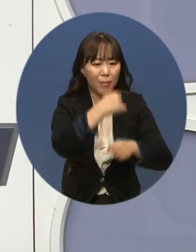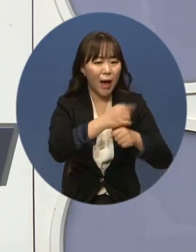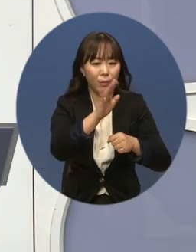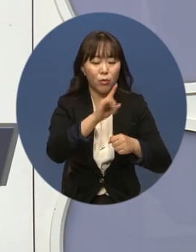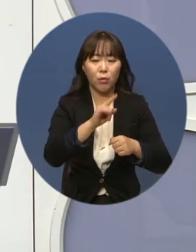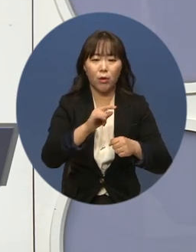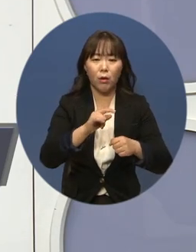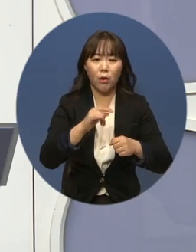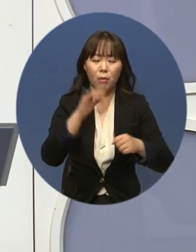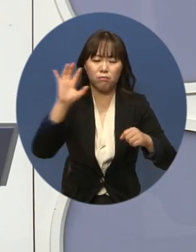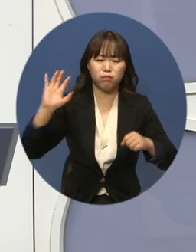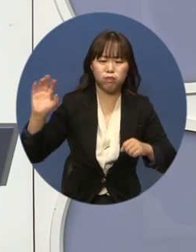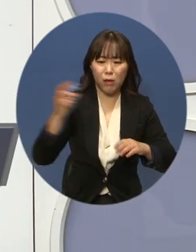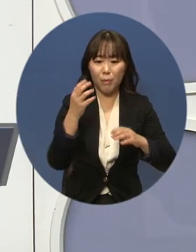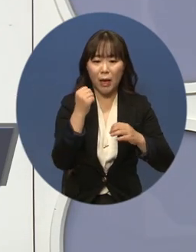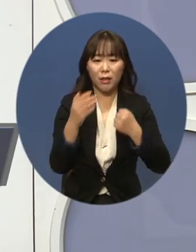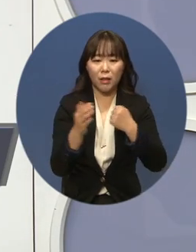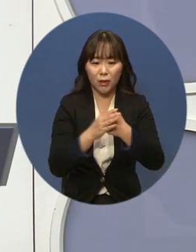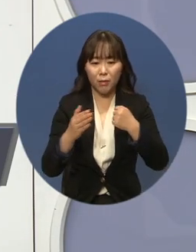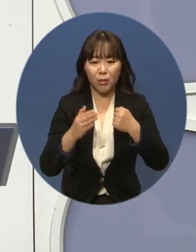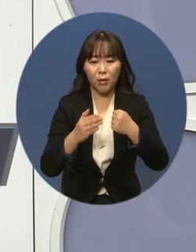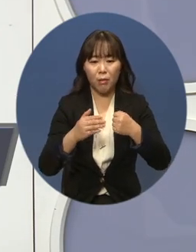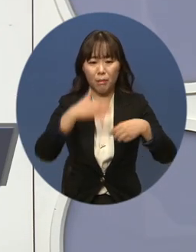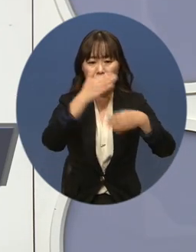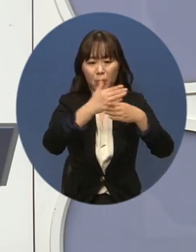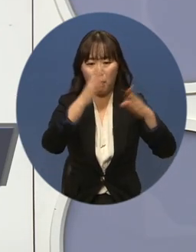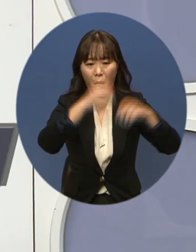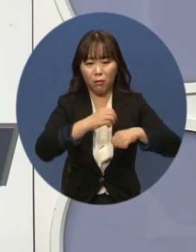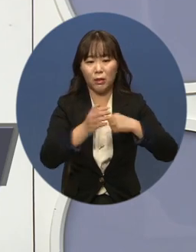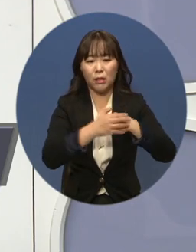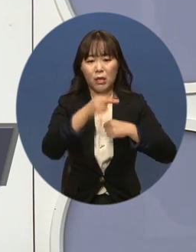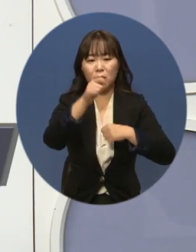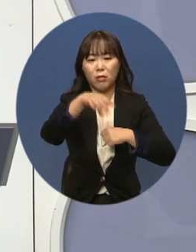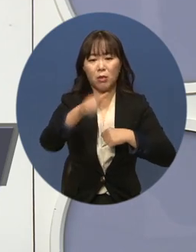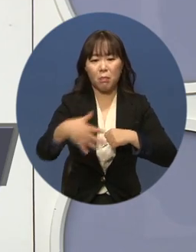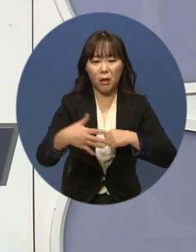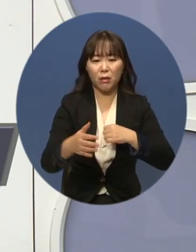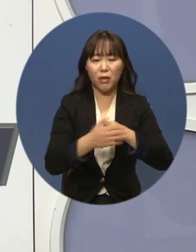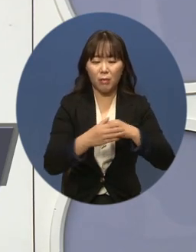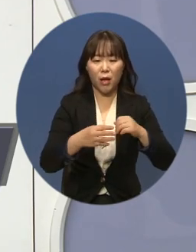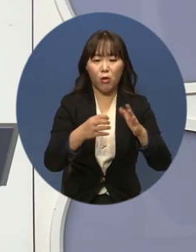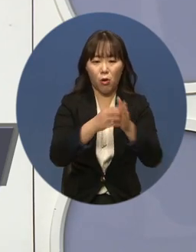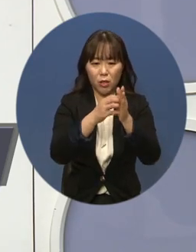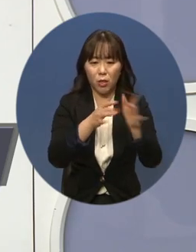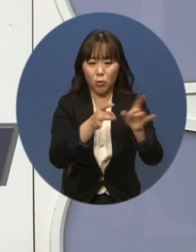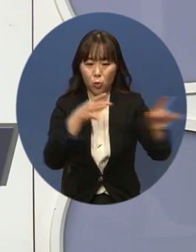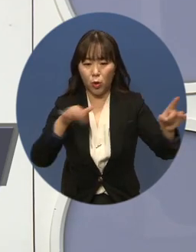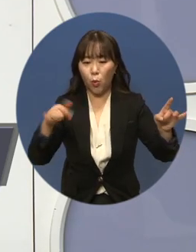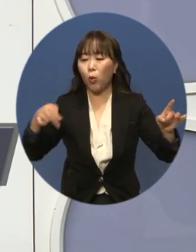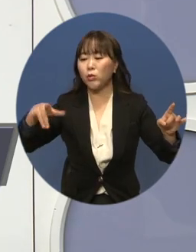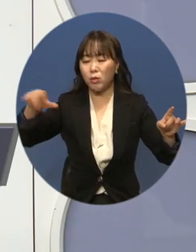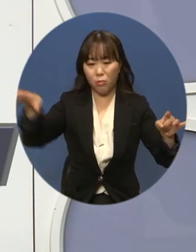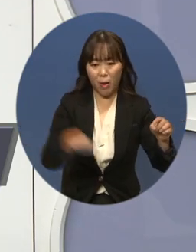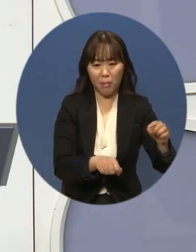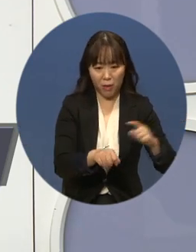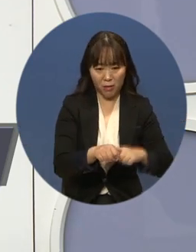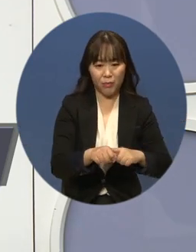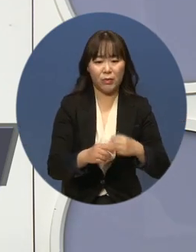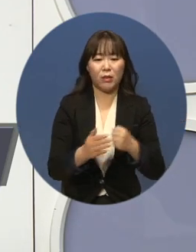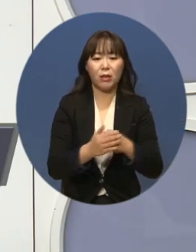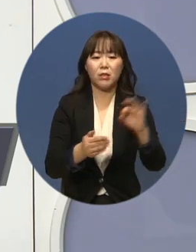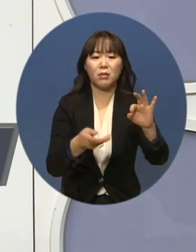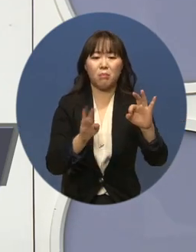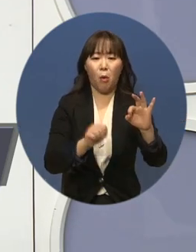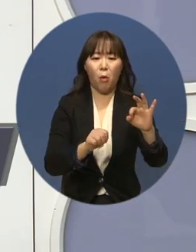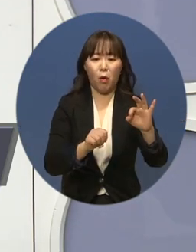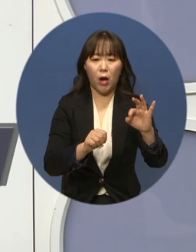남해도 태풍이 많이 오니까 방파제 이런 게 무너지는데 석산이 없기 때문에 거제나 통영 고성에서 가져옵니다. 그러면 이게 10억이